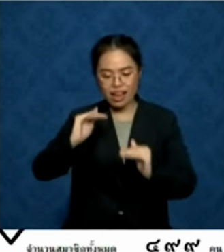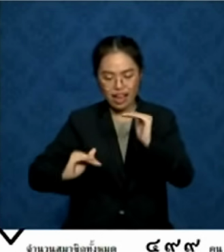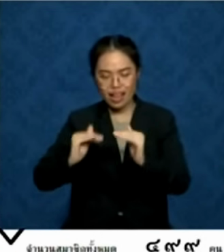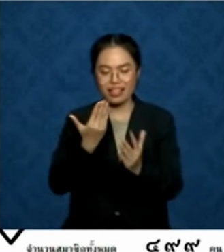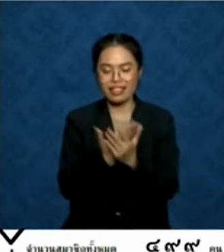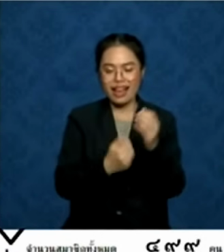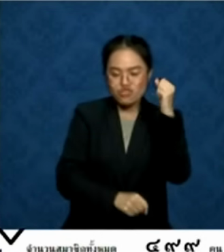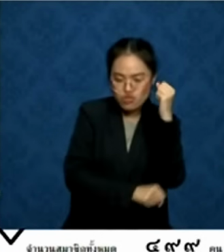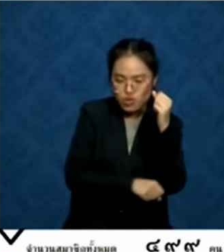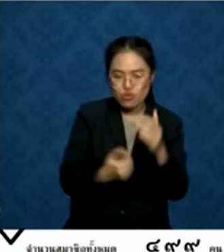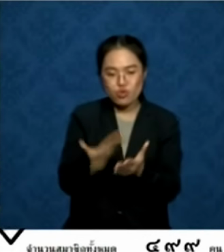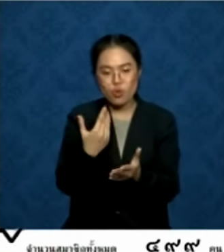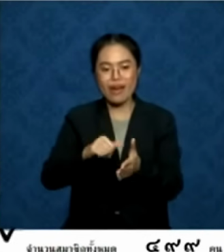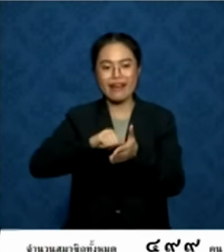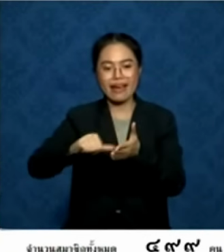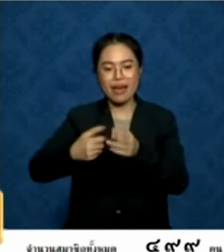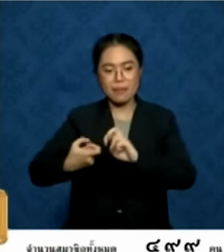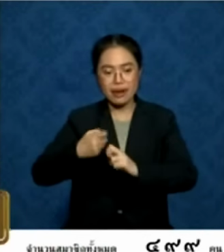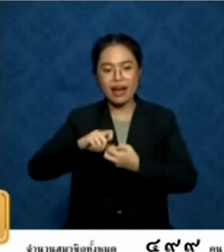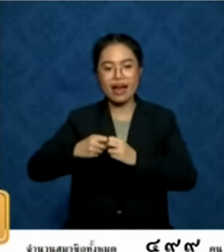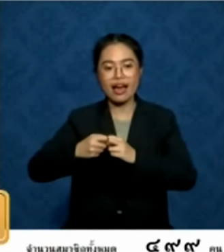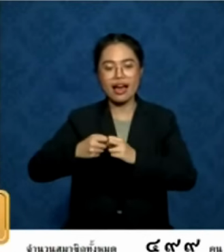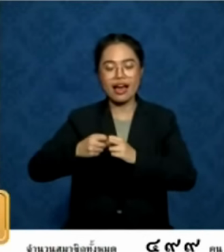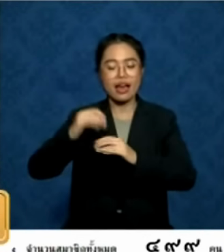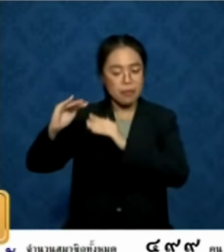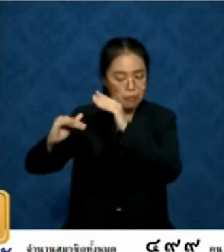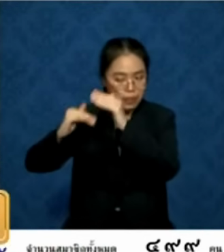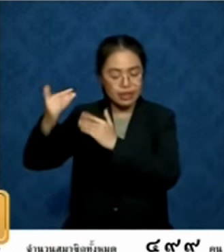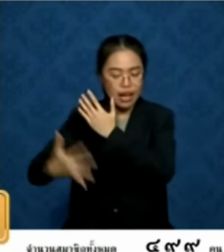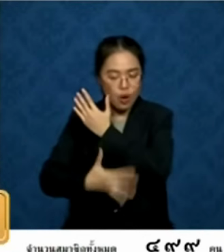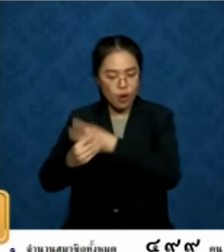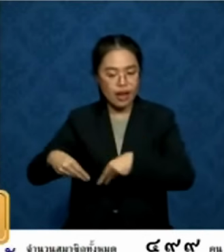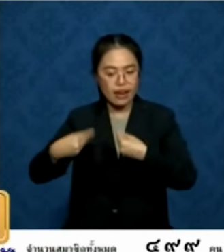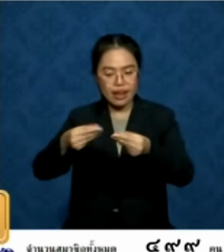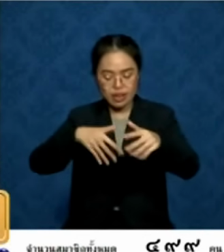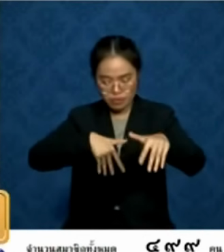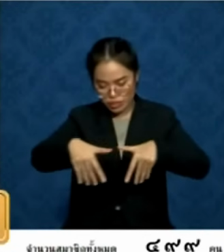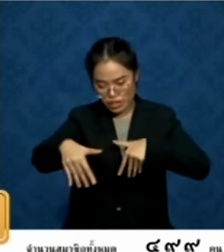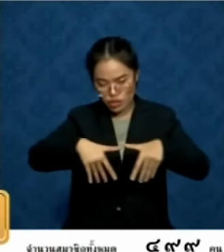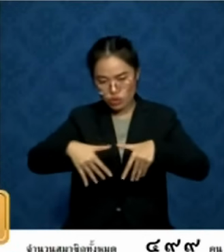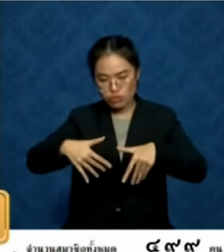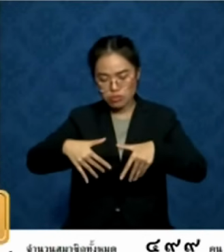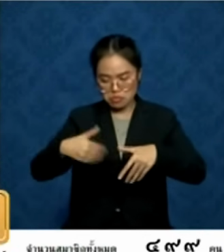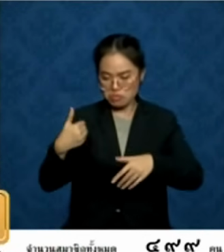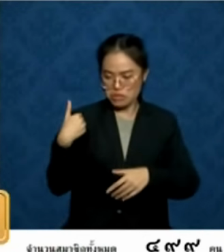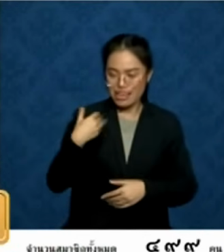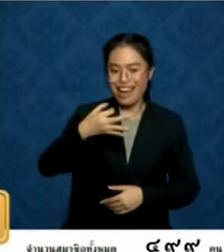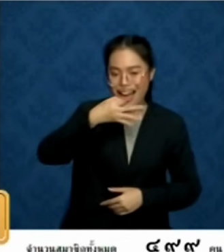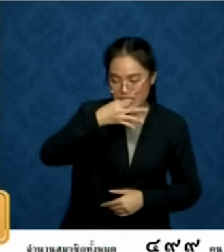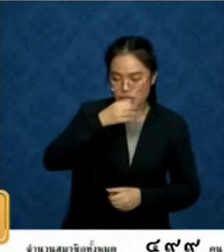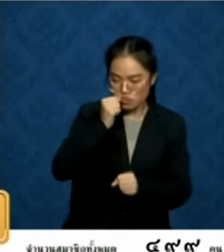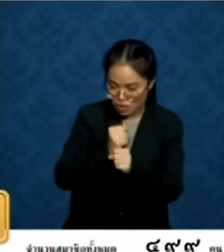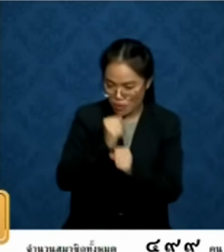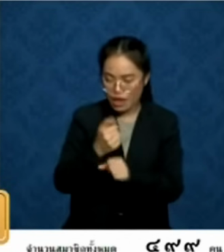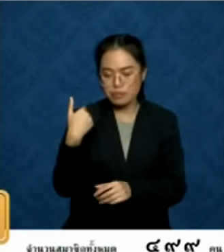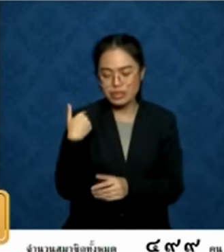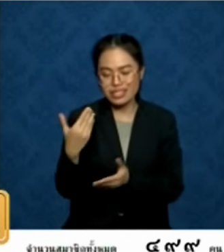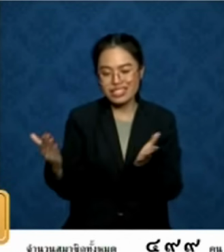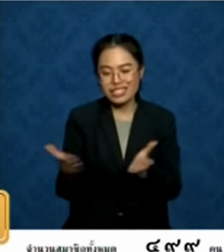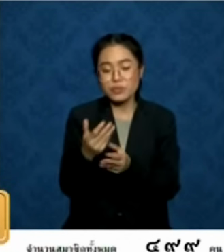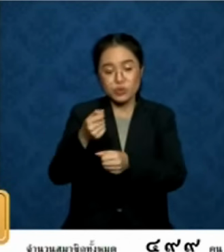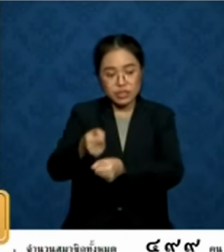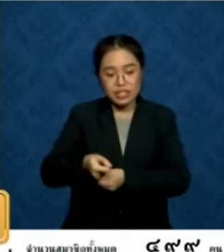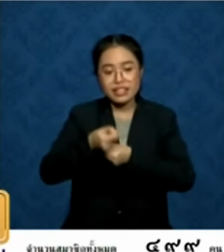นพัฒนาและสร้างโอกาสของประชาชนกลุ่มเป้าหมายให้มีอาชีพสนับสนุนเกษตรกรรุ่นใ